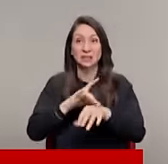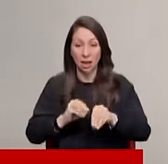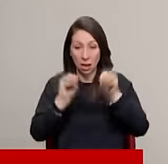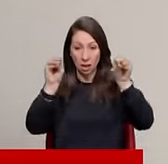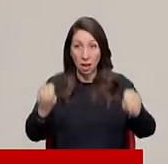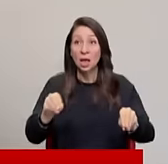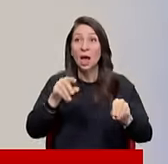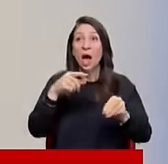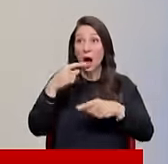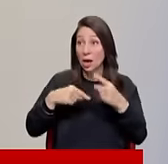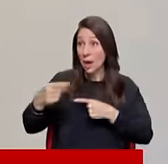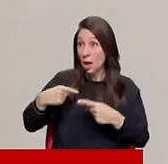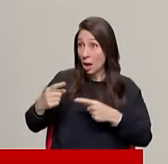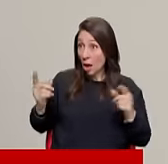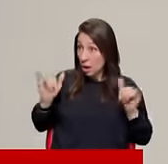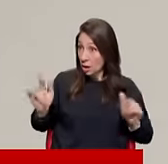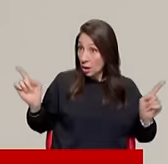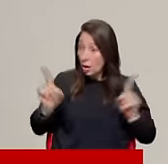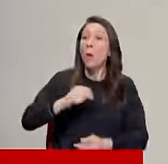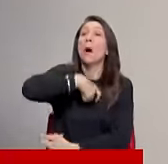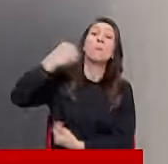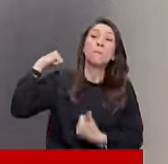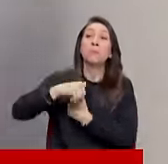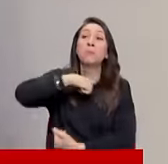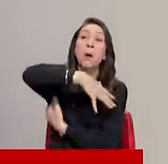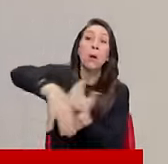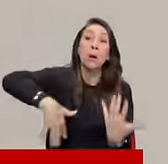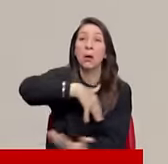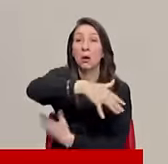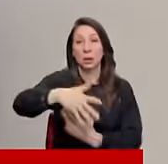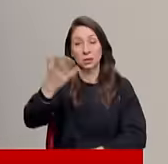götürdü. Yakınları da hastaneye gelince ortalık birbirine girdi.